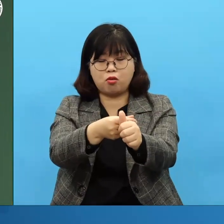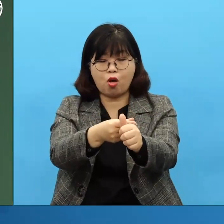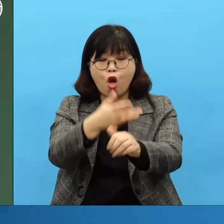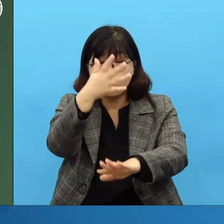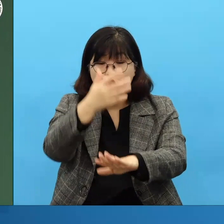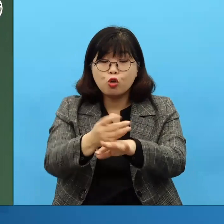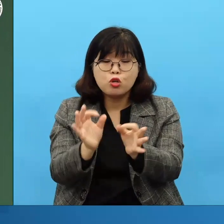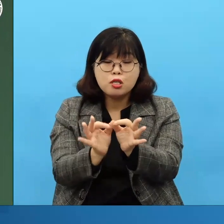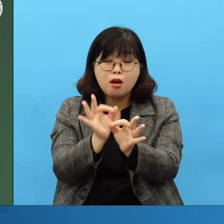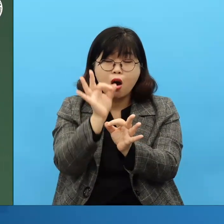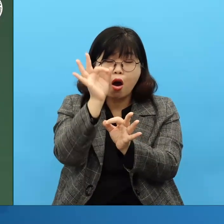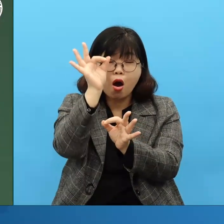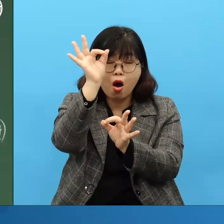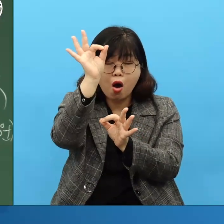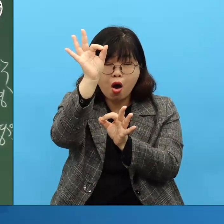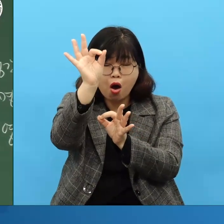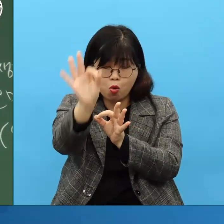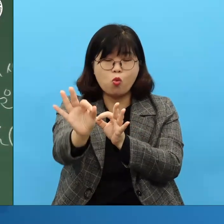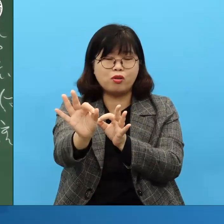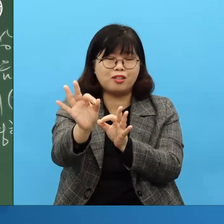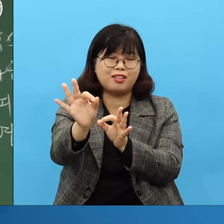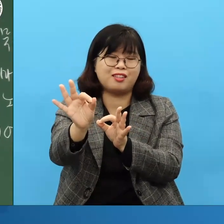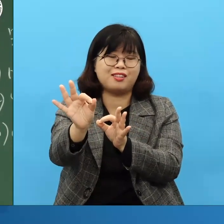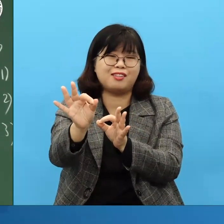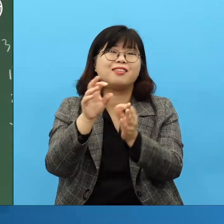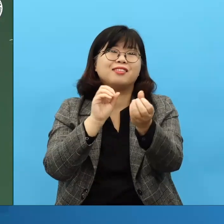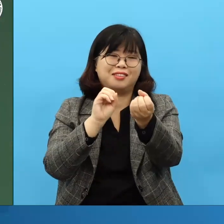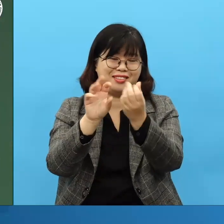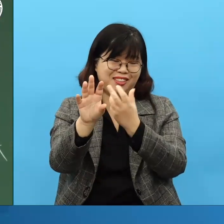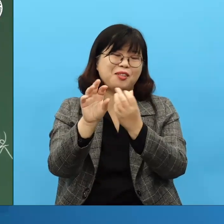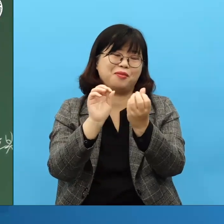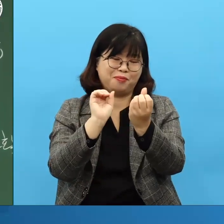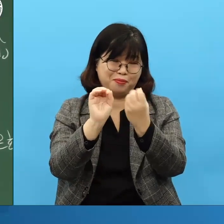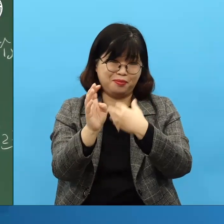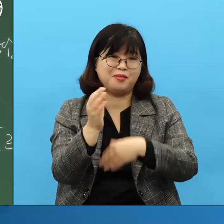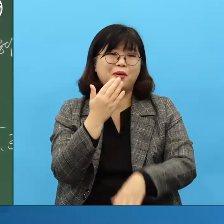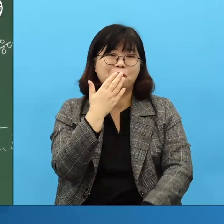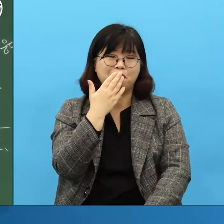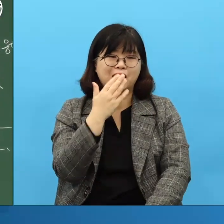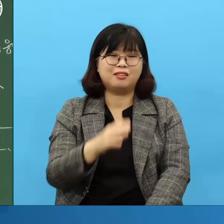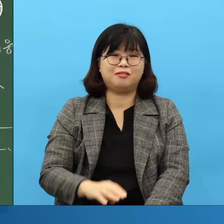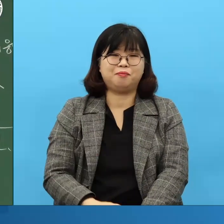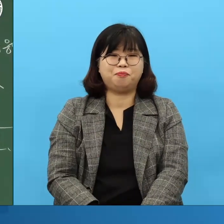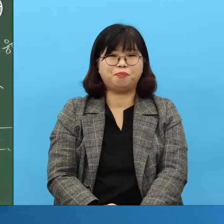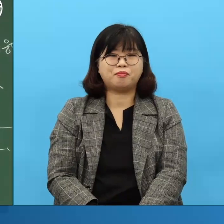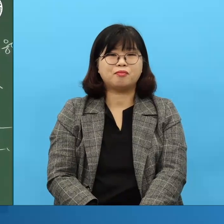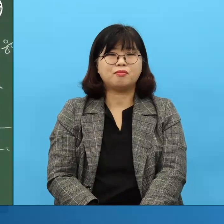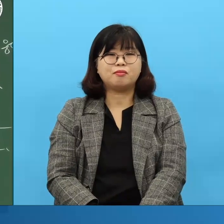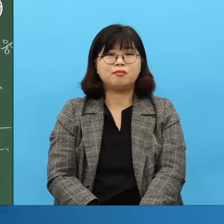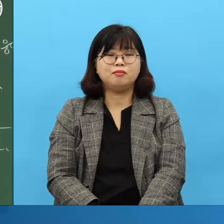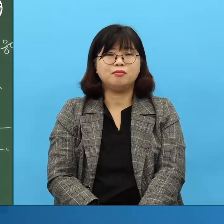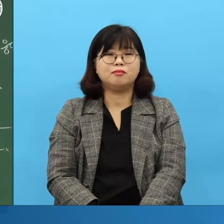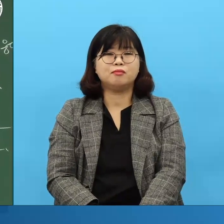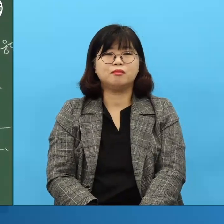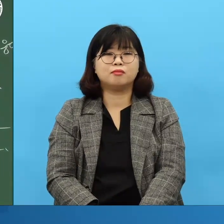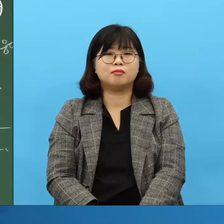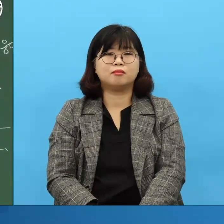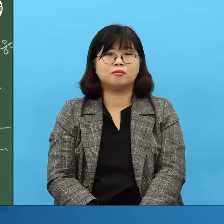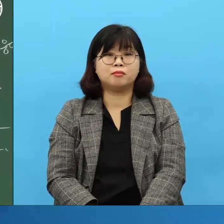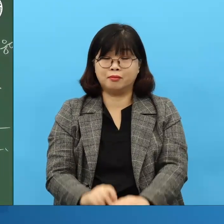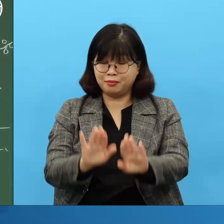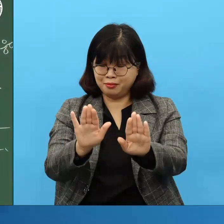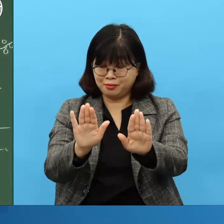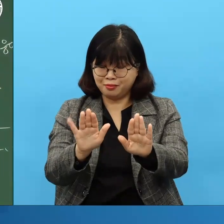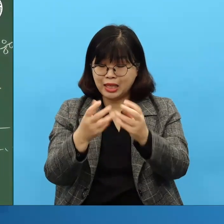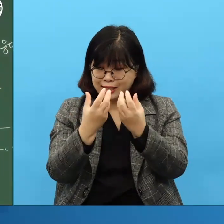our soul is connected with eternity. 이런 결과가 나온다니까요. That's the result that will come out. 그리고 어릴 때 말이야 아이들 크면서 막 너무 부정적이고